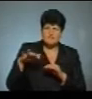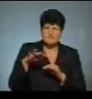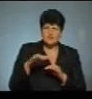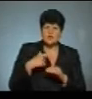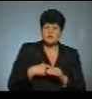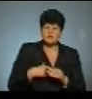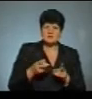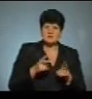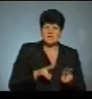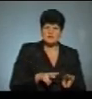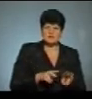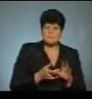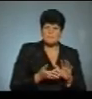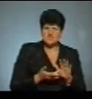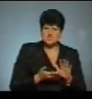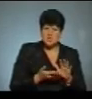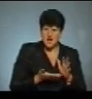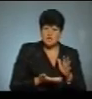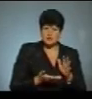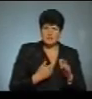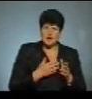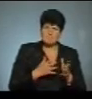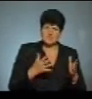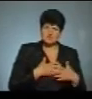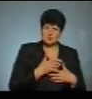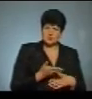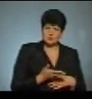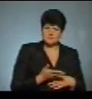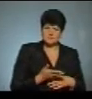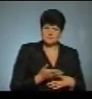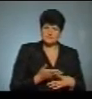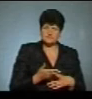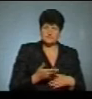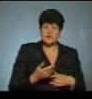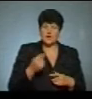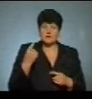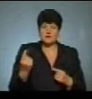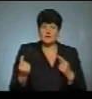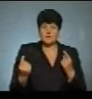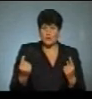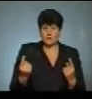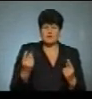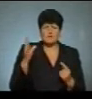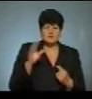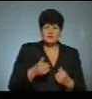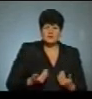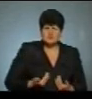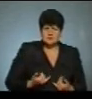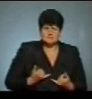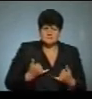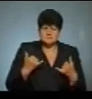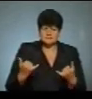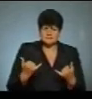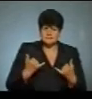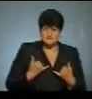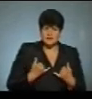собі залишала піджарену, яку я більше люблю. І відповідно вони один одному йшли все життя на поступки